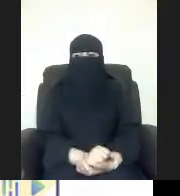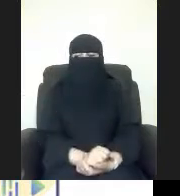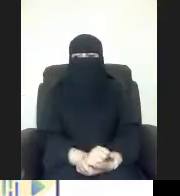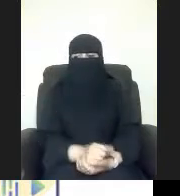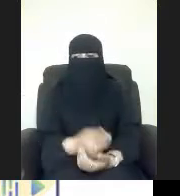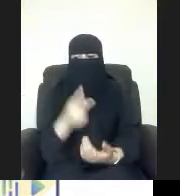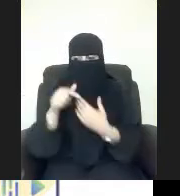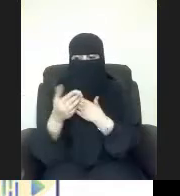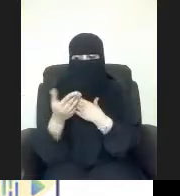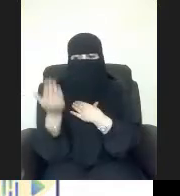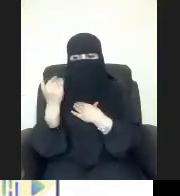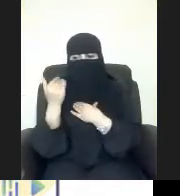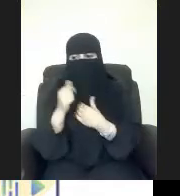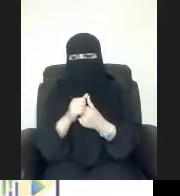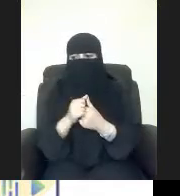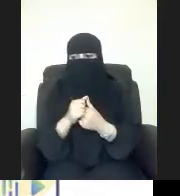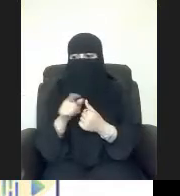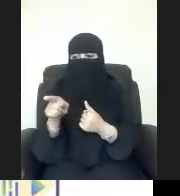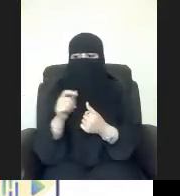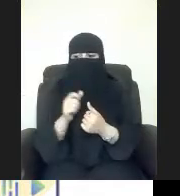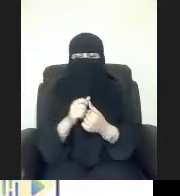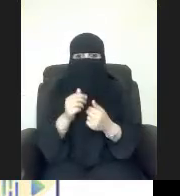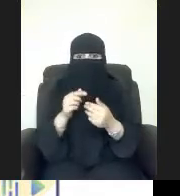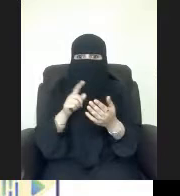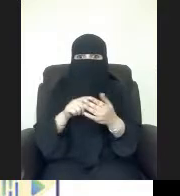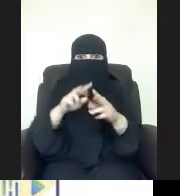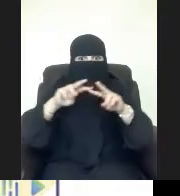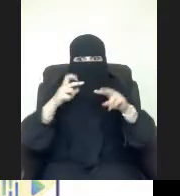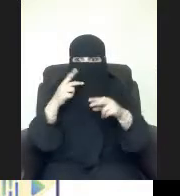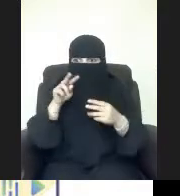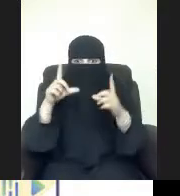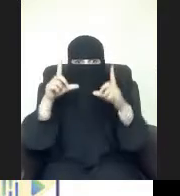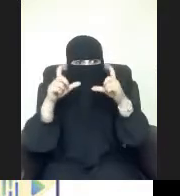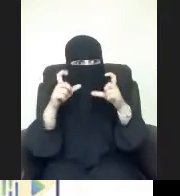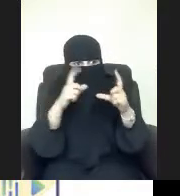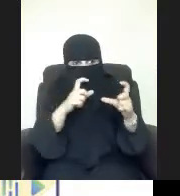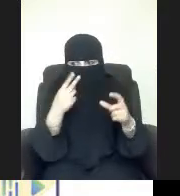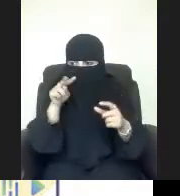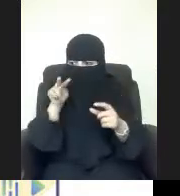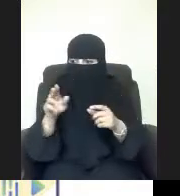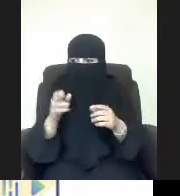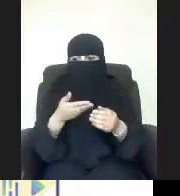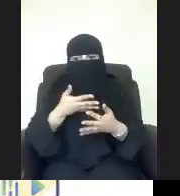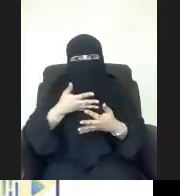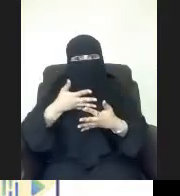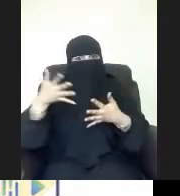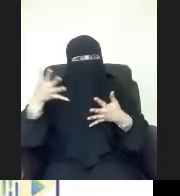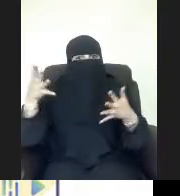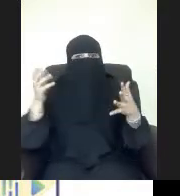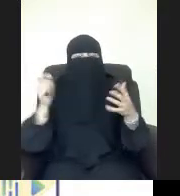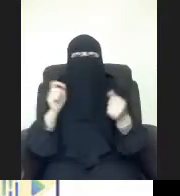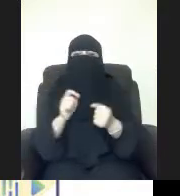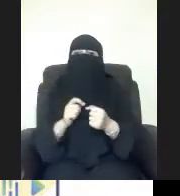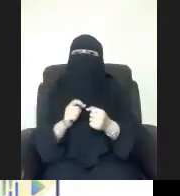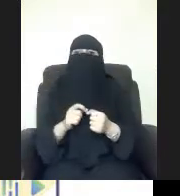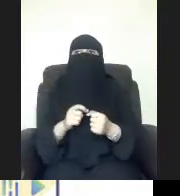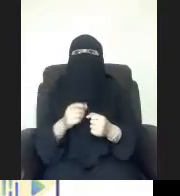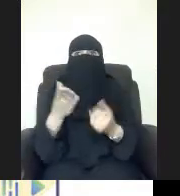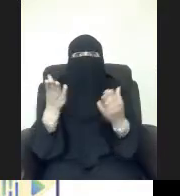44. هذا دليل أن هناك شغف للاطلاع على مفهوم التعلم المدمج. هل هو مفهوم